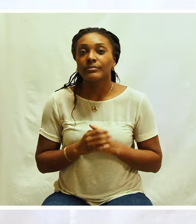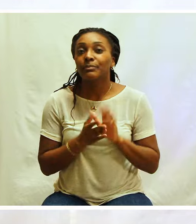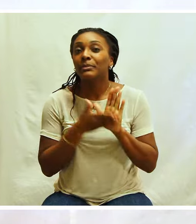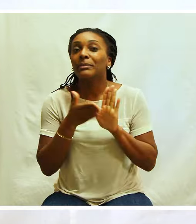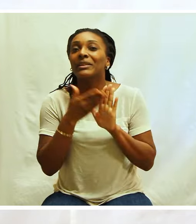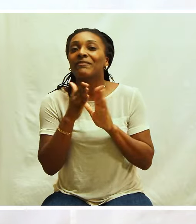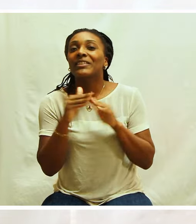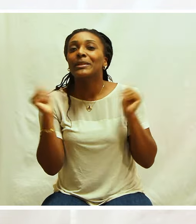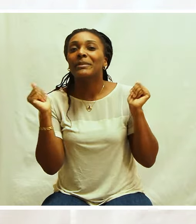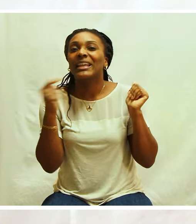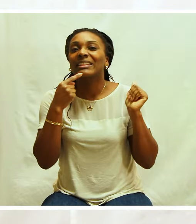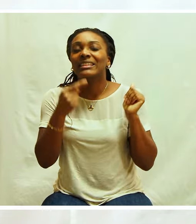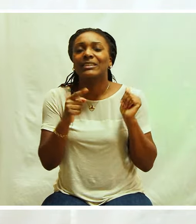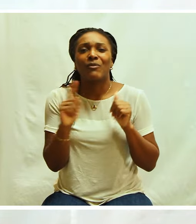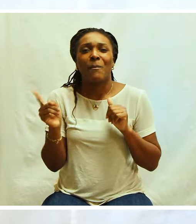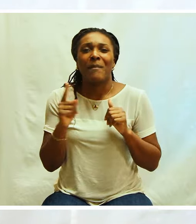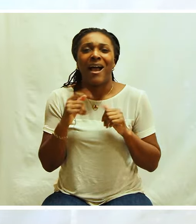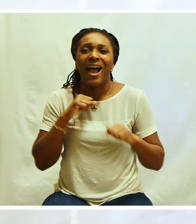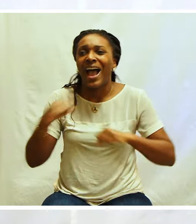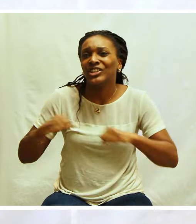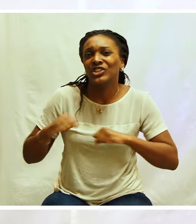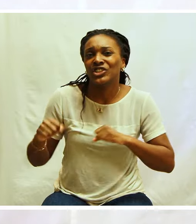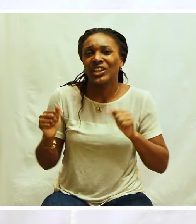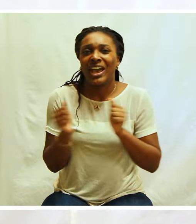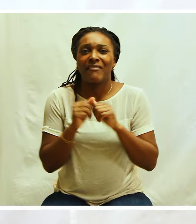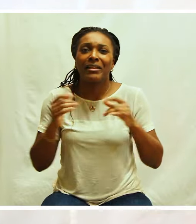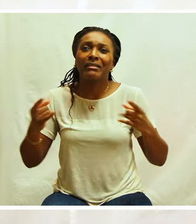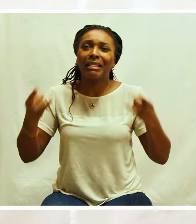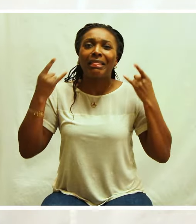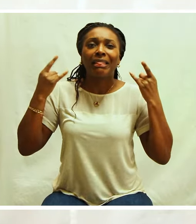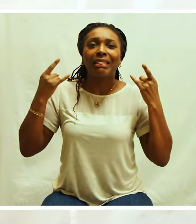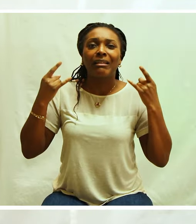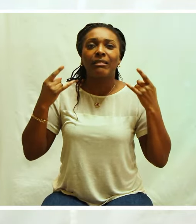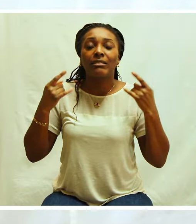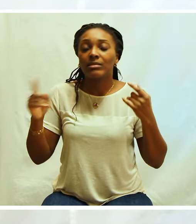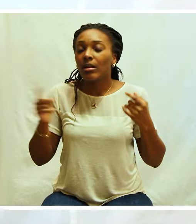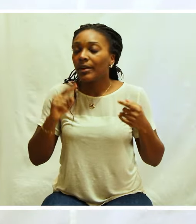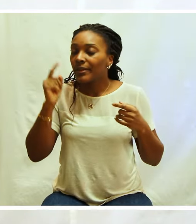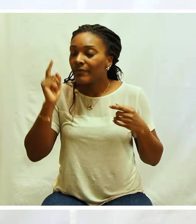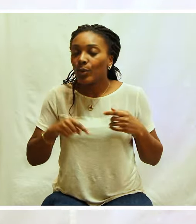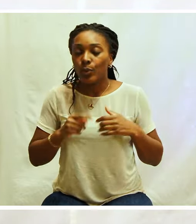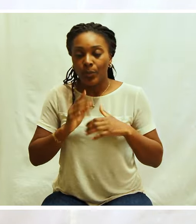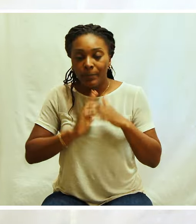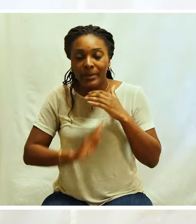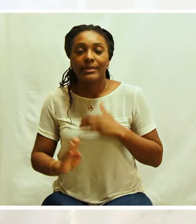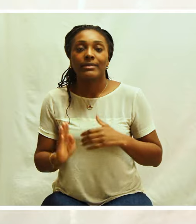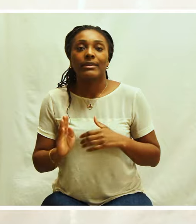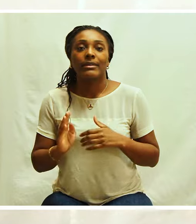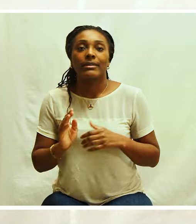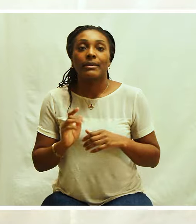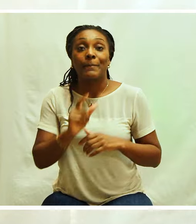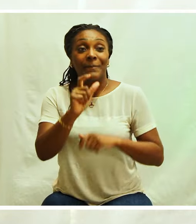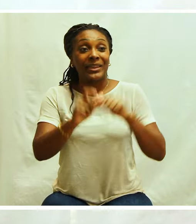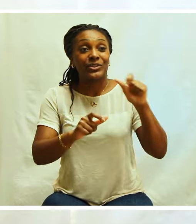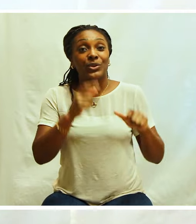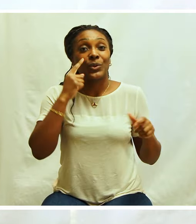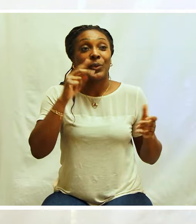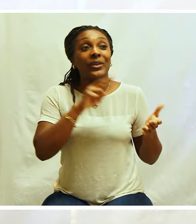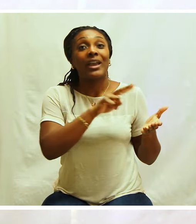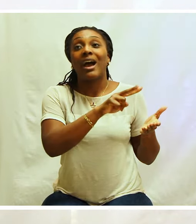faites rien par esprit de parti ou par vaine gloire, mais que l'humilité vous fasse regarder les autres comme étant au-dessus de